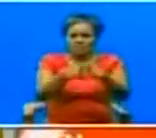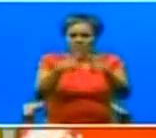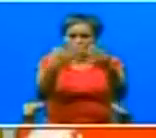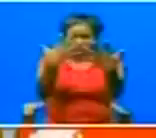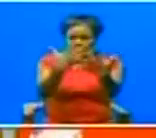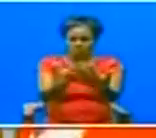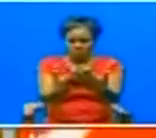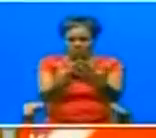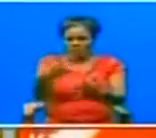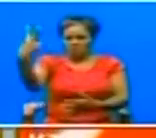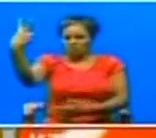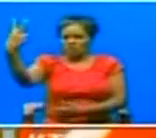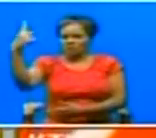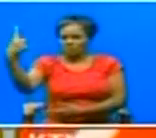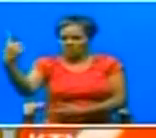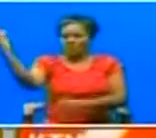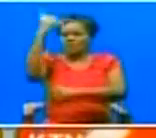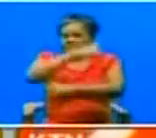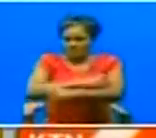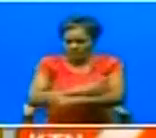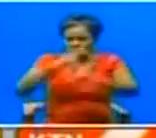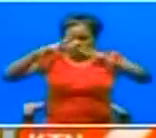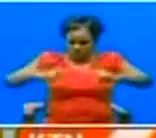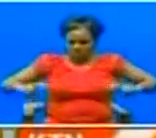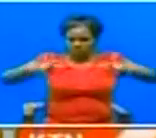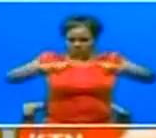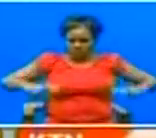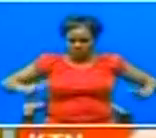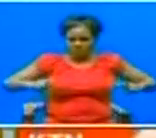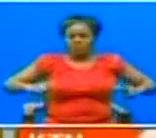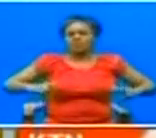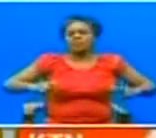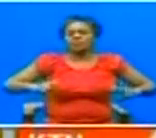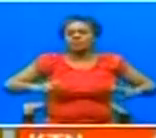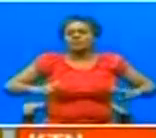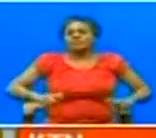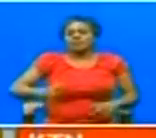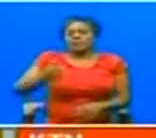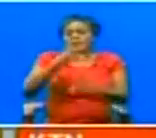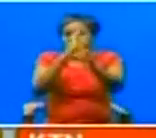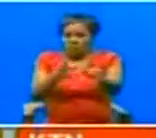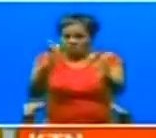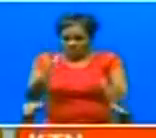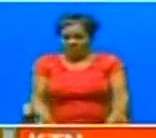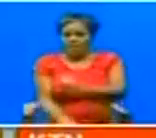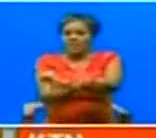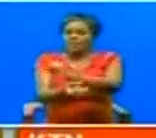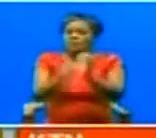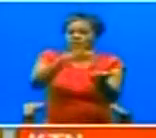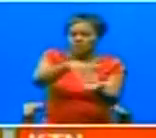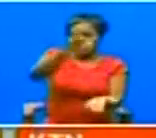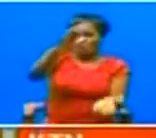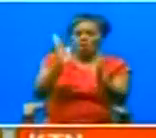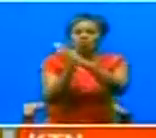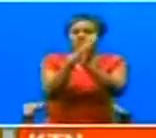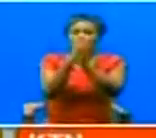rumande kwa muda wa siku 21 zijazo ili kuruhusu uchunguzi kufanywa dhidi yake. Saida Swale na mengi zaidi kuhusiana na